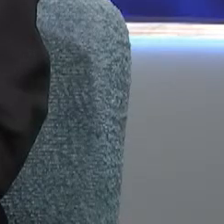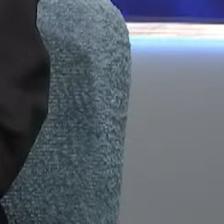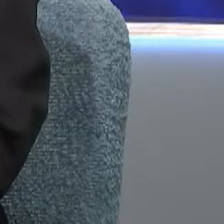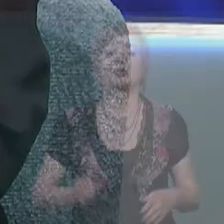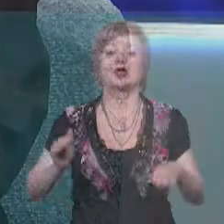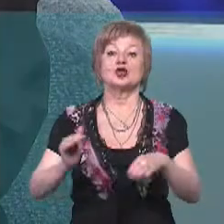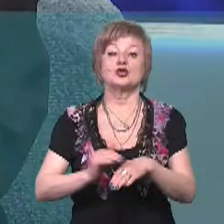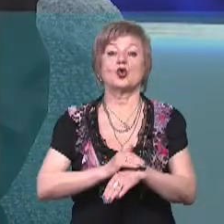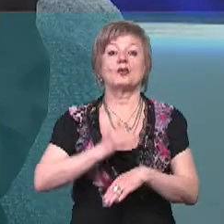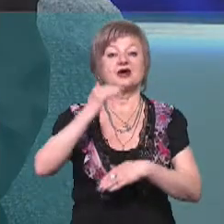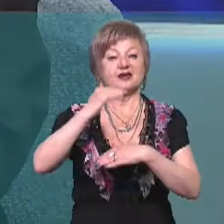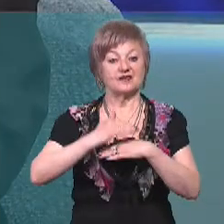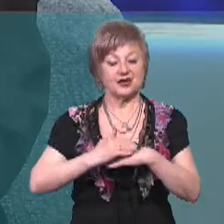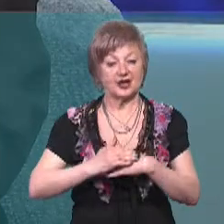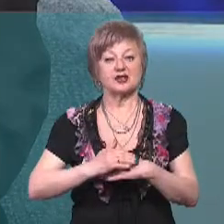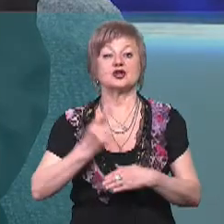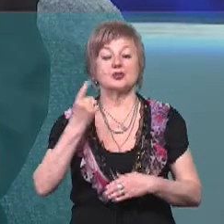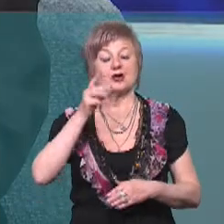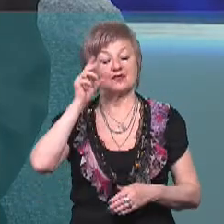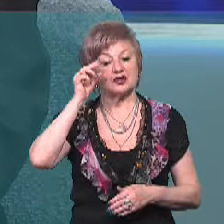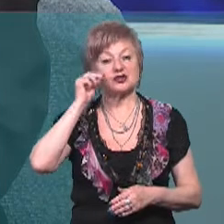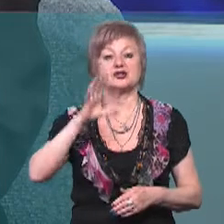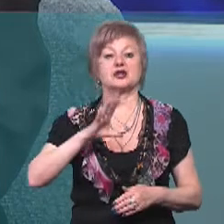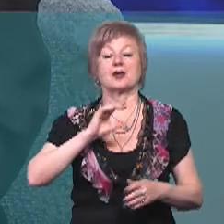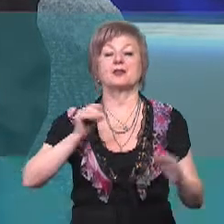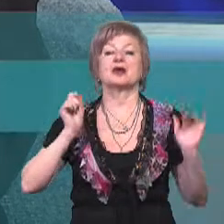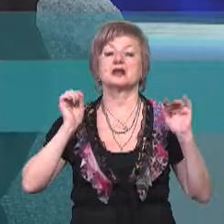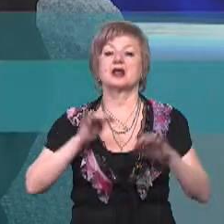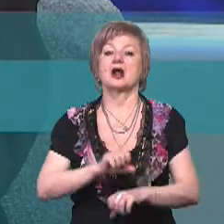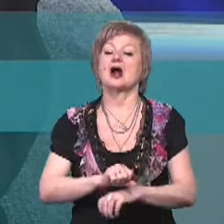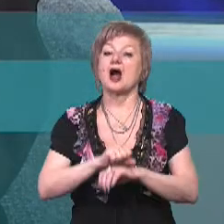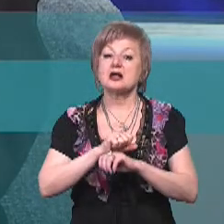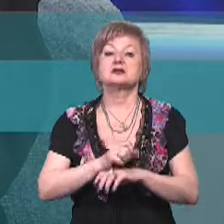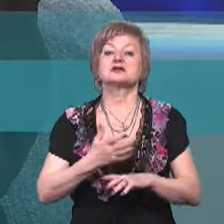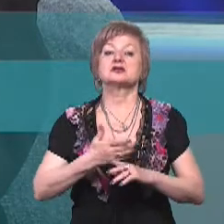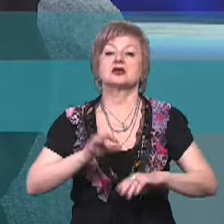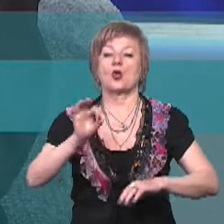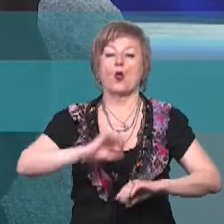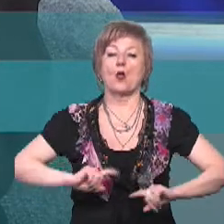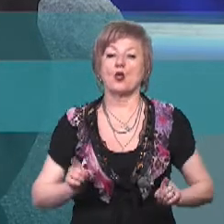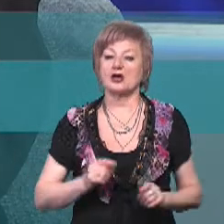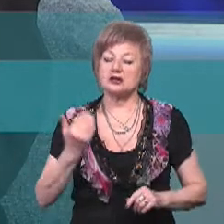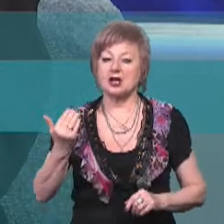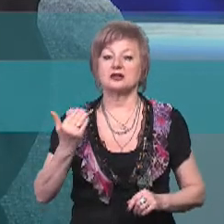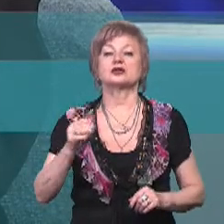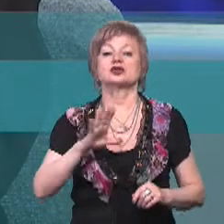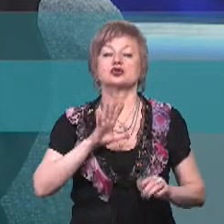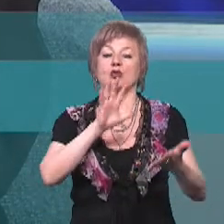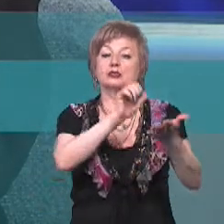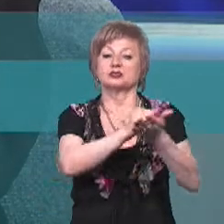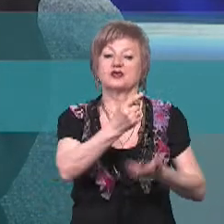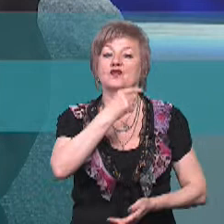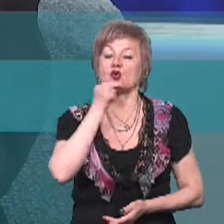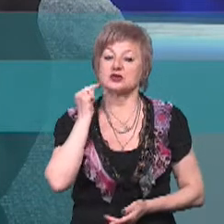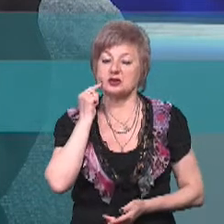Добрий вечір. 1 червня в Запоріжжі відбулася акція на підтримку політичних в'язнів та військовополонених, які незаконно утримуються в Росії та